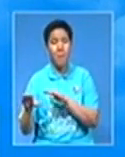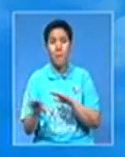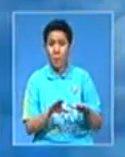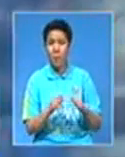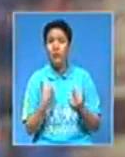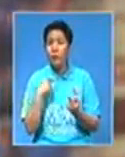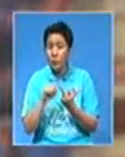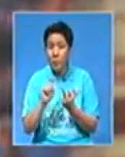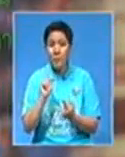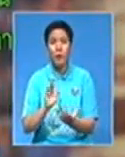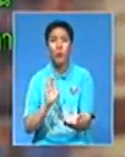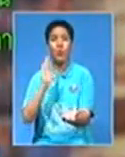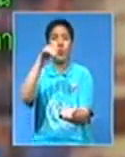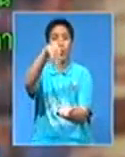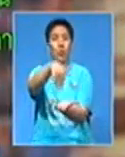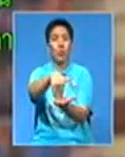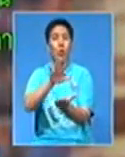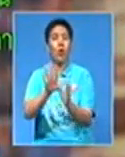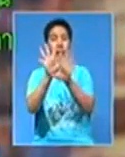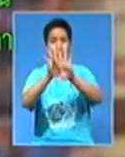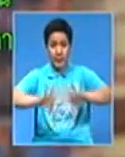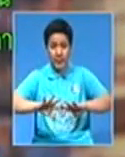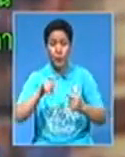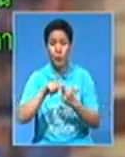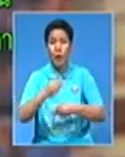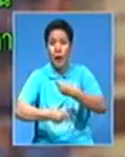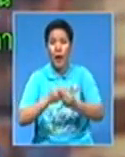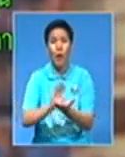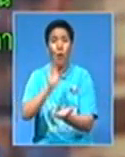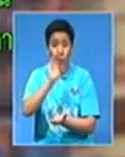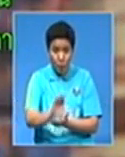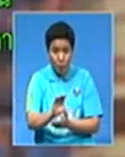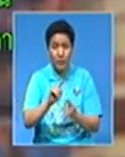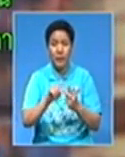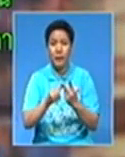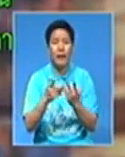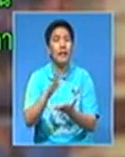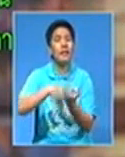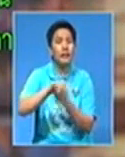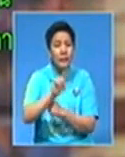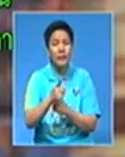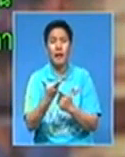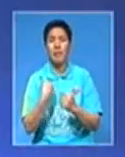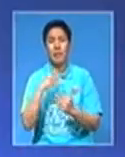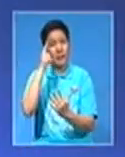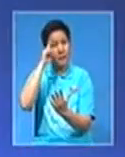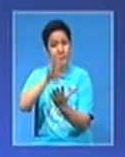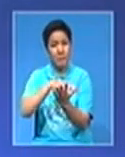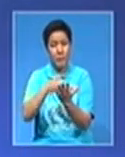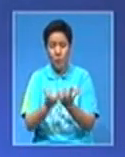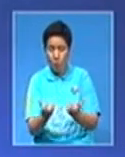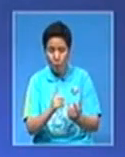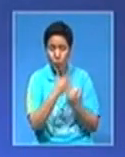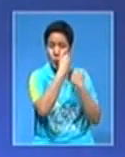เป็นการเป็นศูนย์กลางครับในอาเซียนด้านการค้าการลงทุนและกิจกรรมเศรษฐกิจโดยมีนโยบายส่งเสริมการส่ง